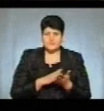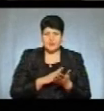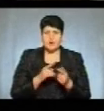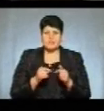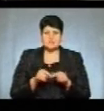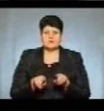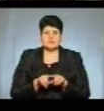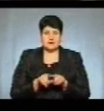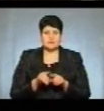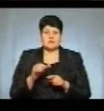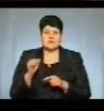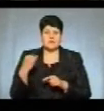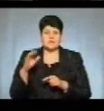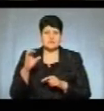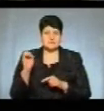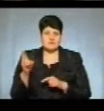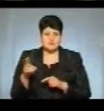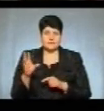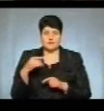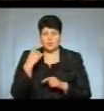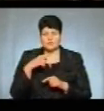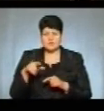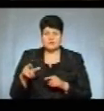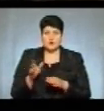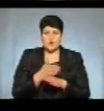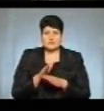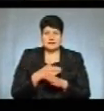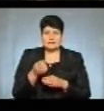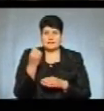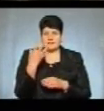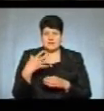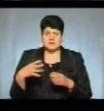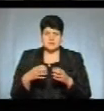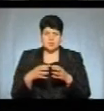Організовують також організація ISEC. Всіх учасників розділили на 15 груп.